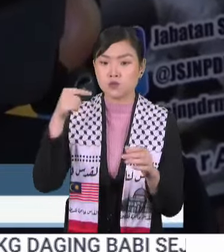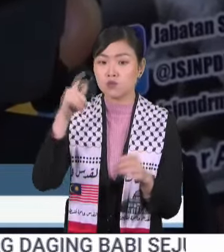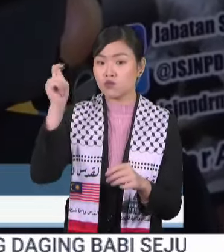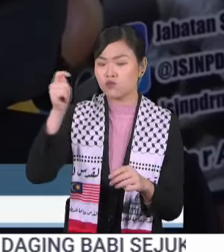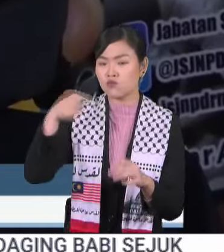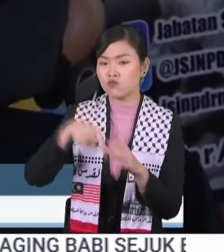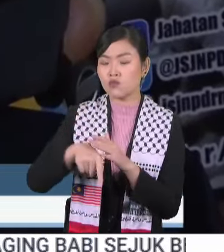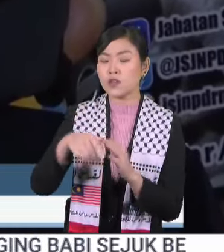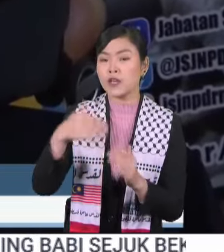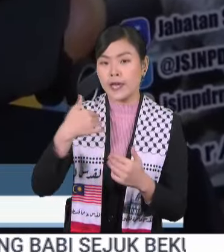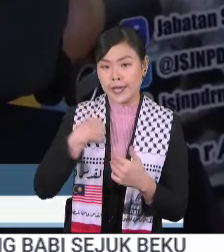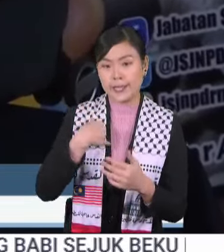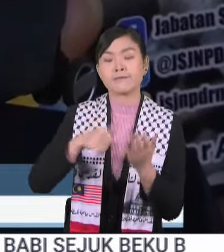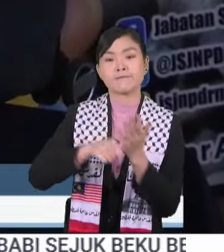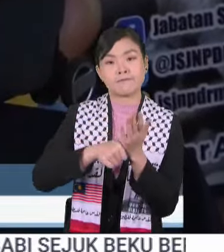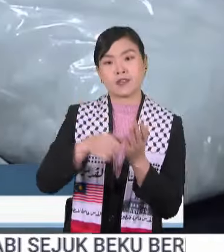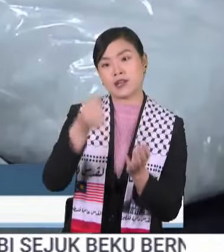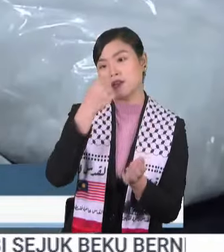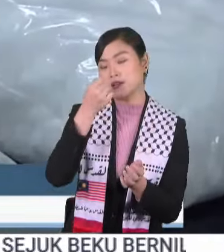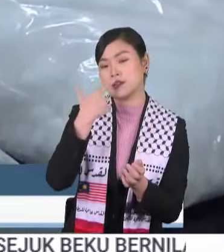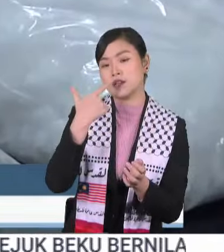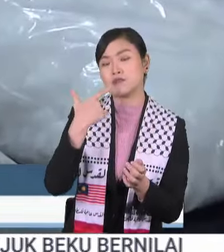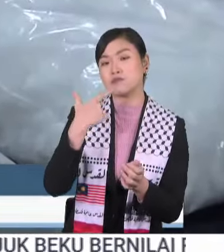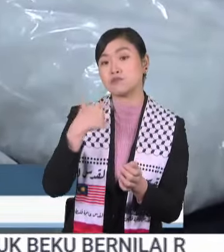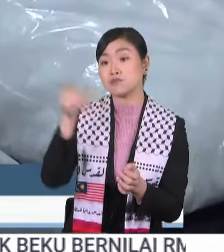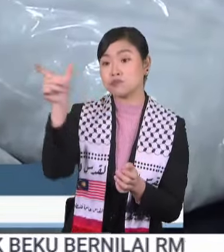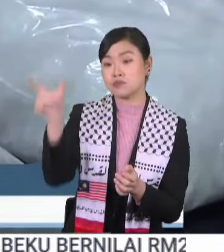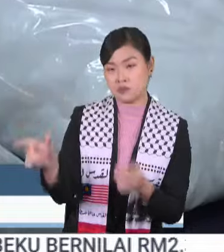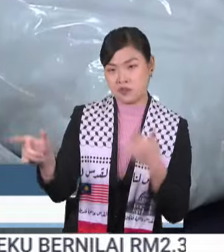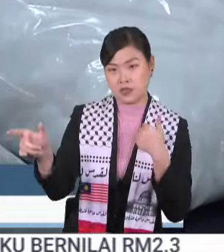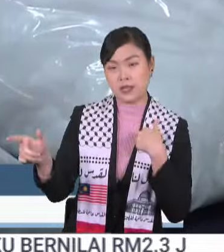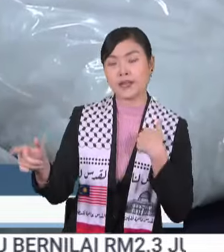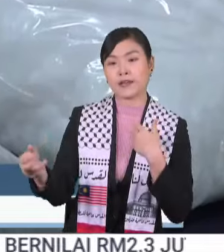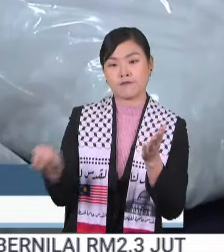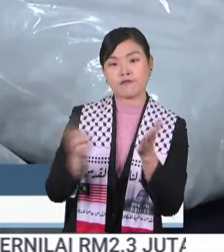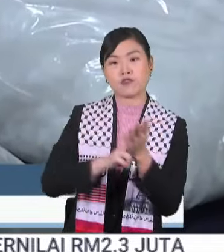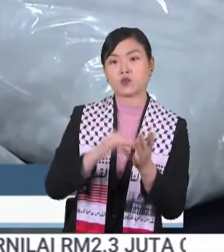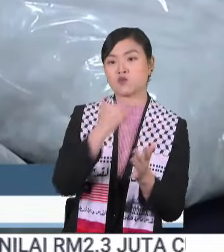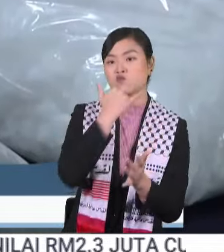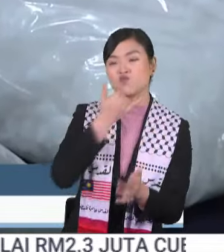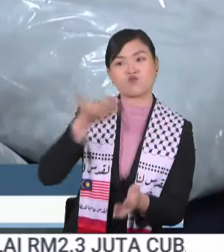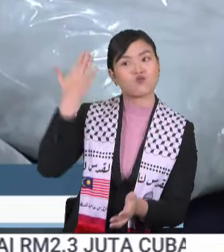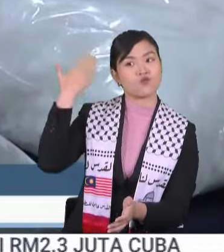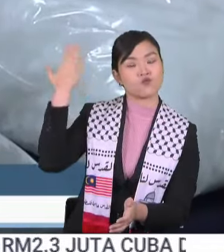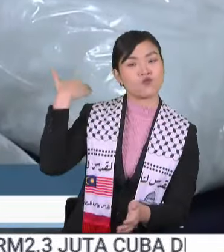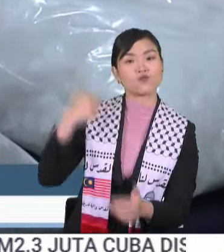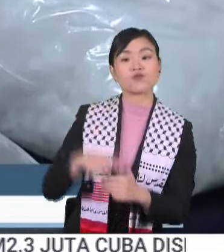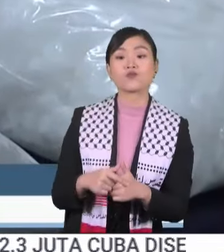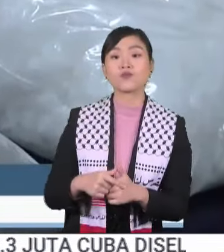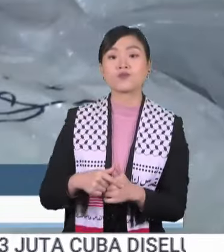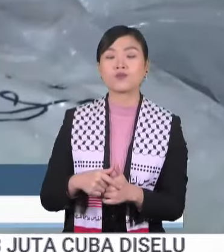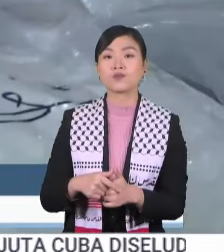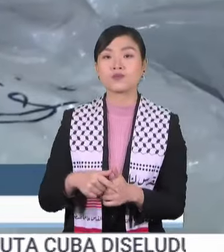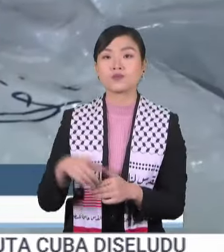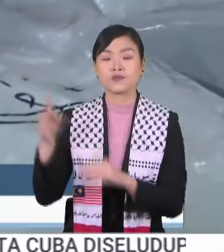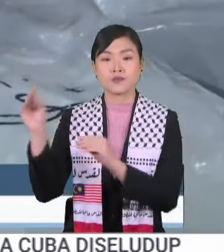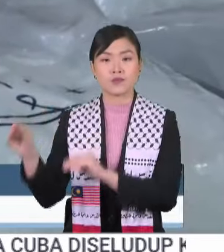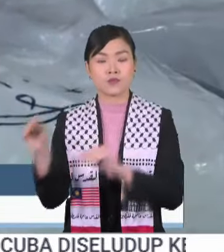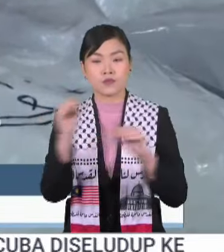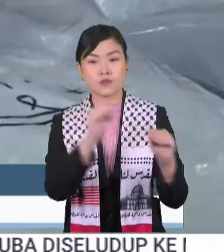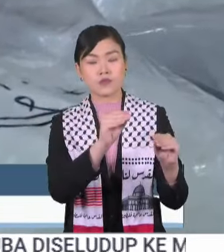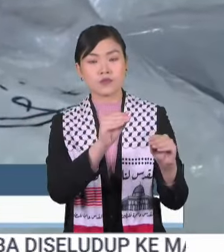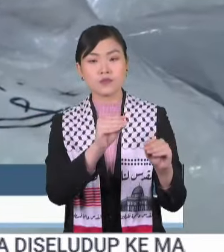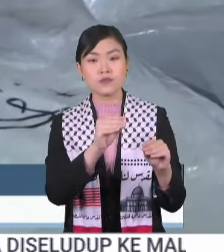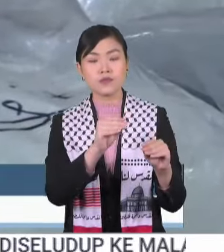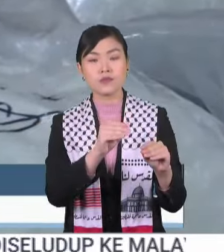metavitamin dan fetamin suspek juga mempunyai rekod jenayah lampau dalam operasi kedua di Balai ketibaan lapangan terbang